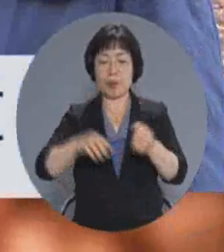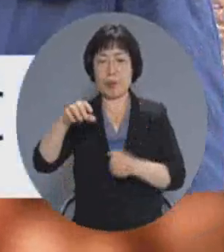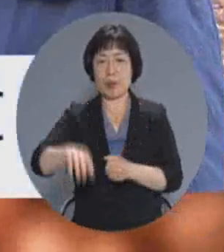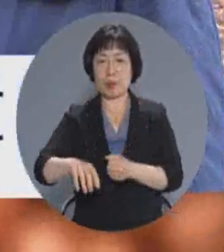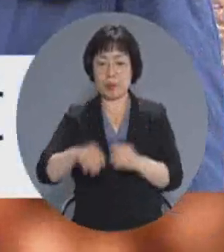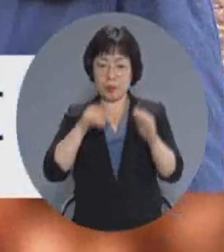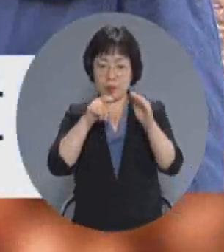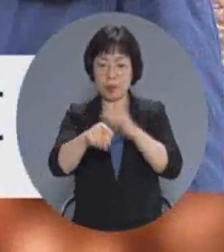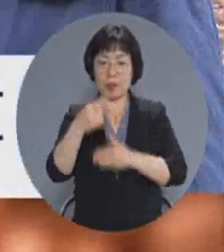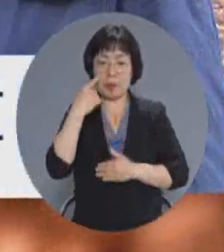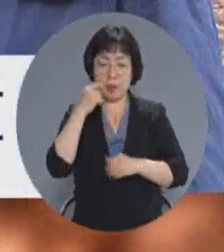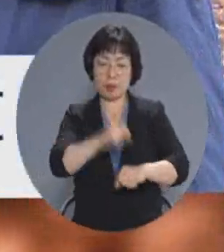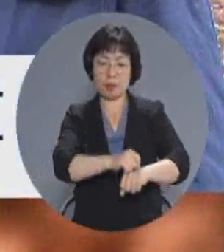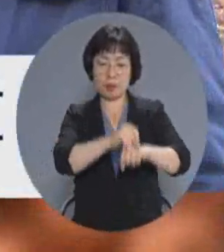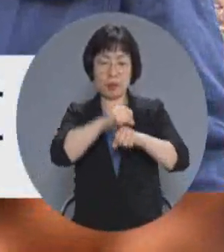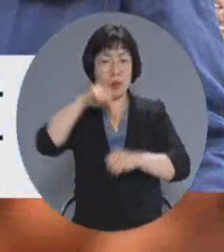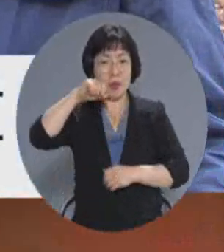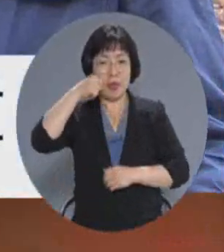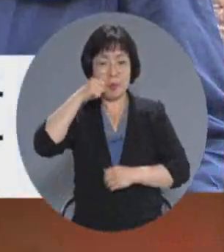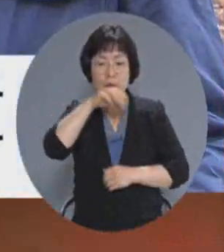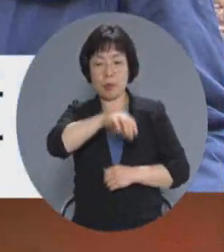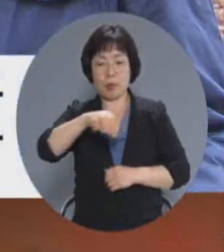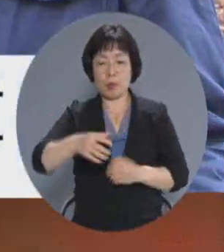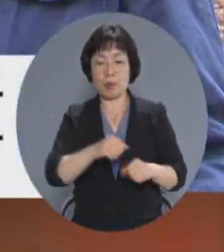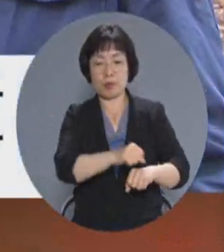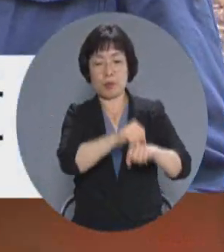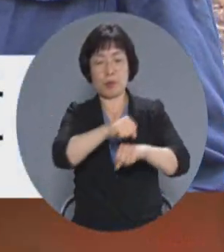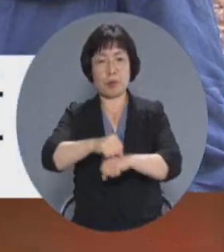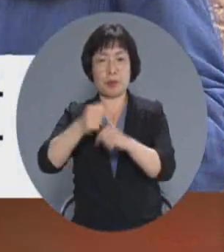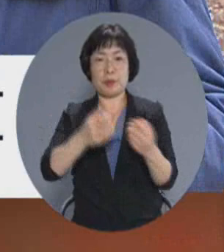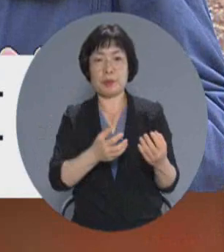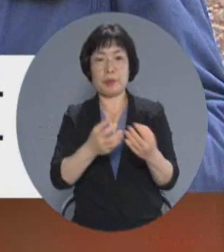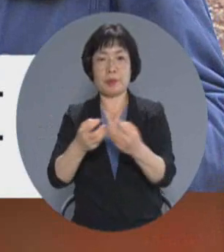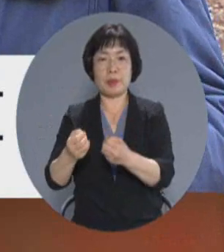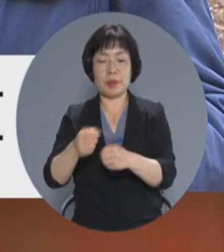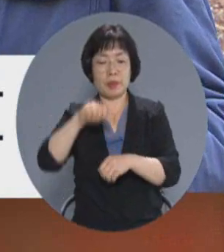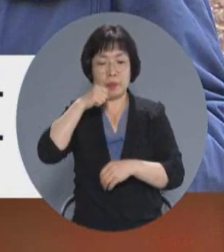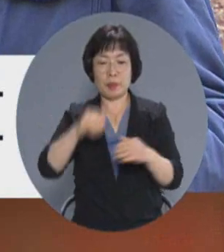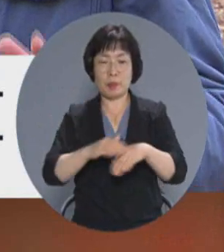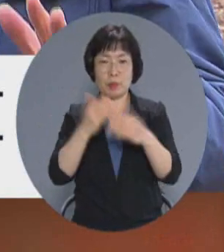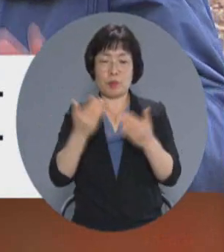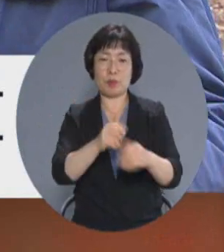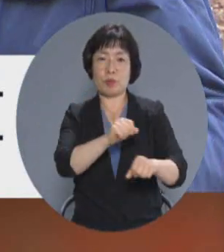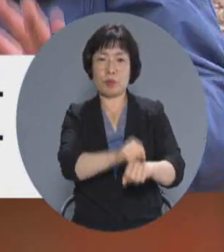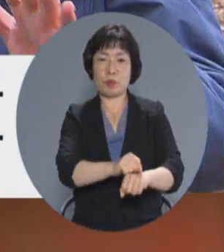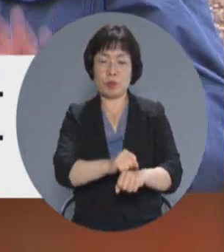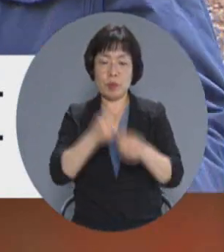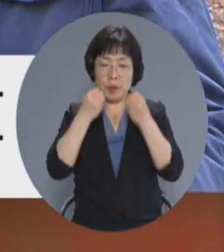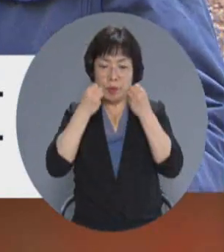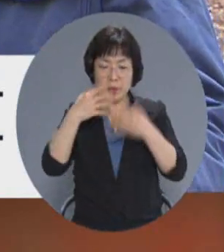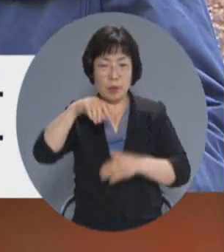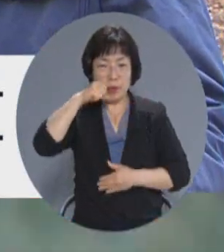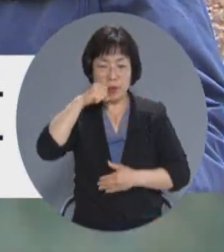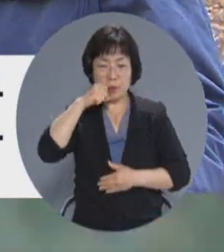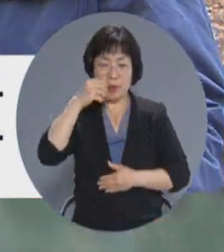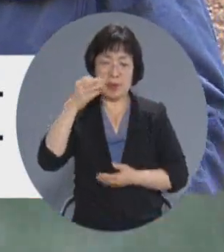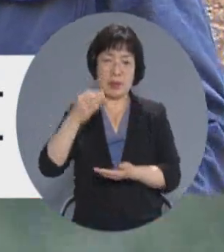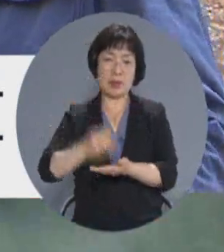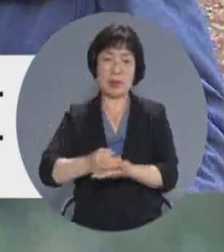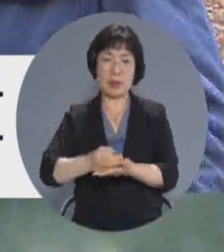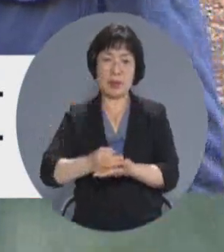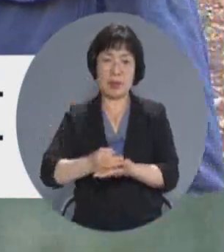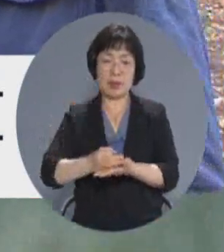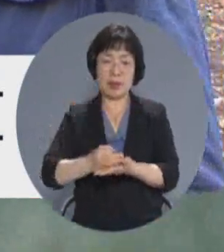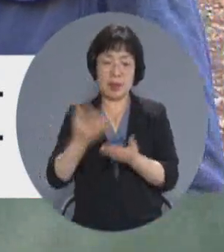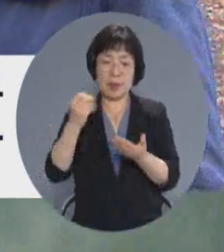나가서 보면 저장 양파가 곳곳이 많이 적재돼 있습니다. 그 양파들 그대로 있으니까 조생 양파들은 가격도 없고 또 양도